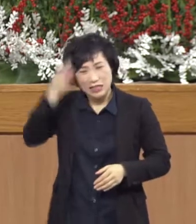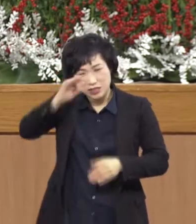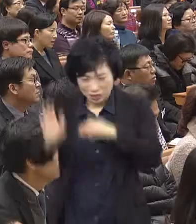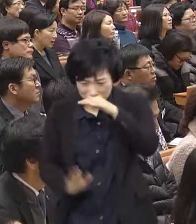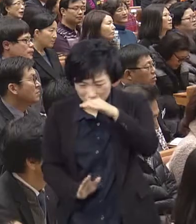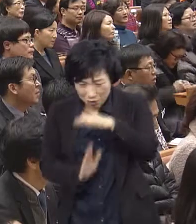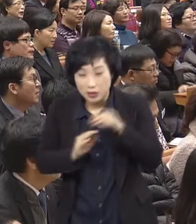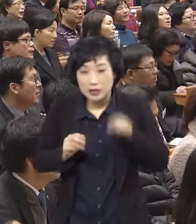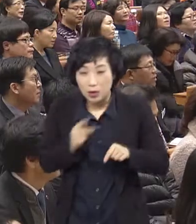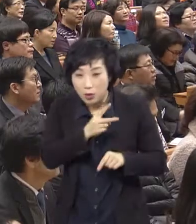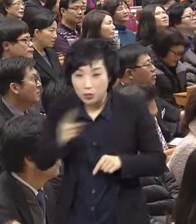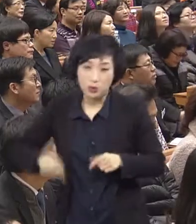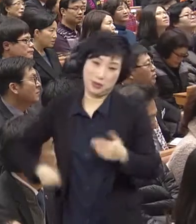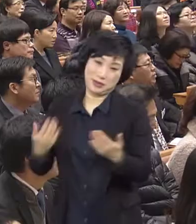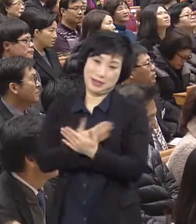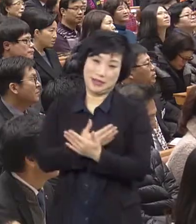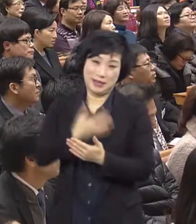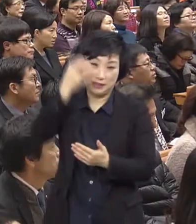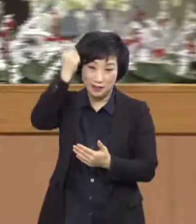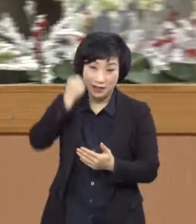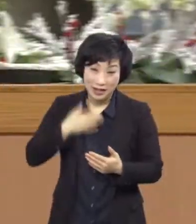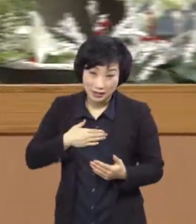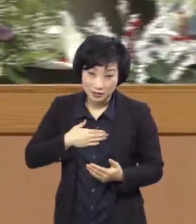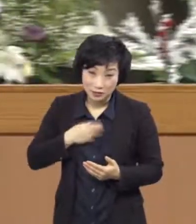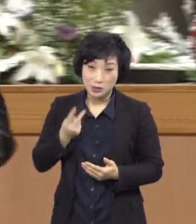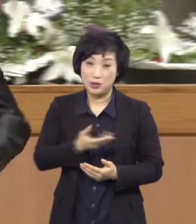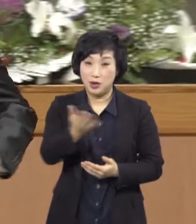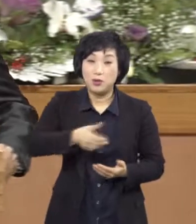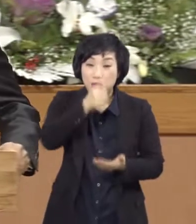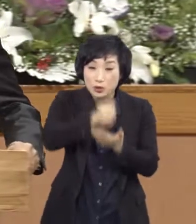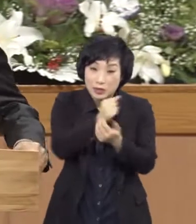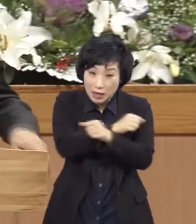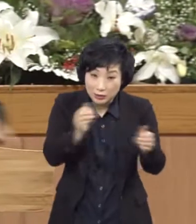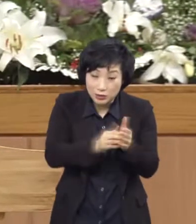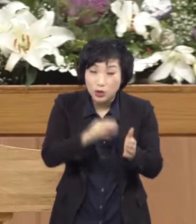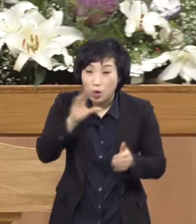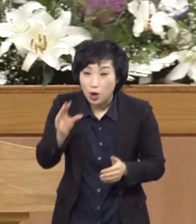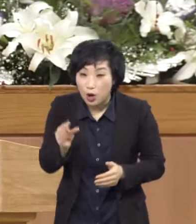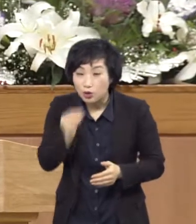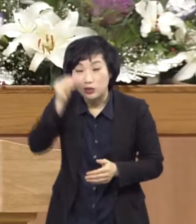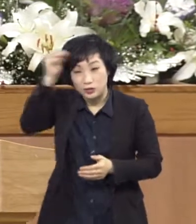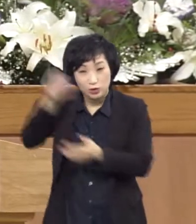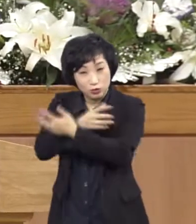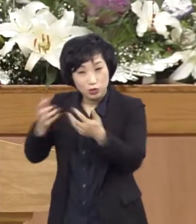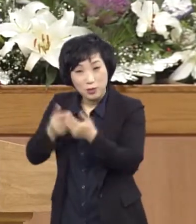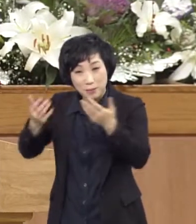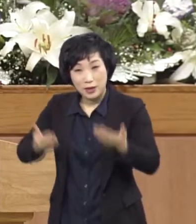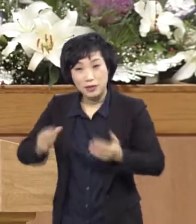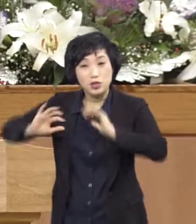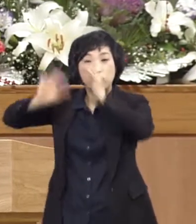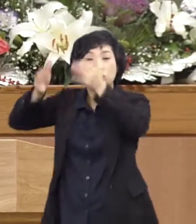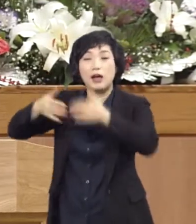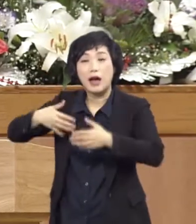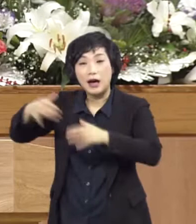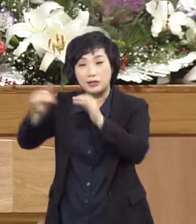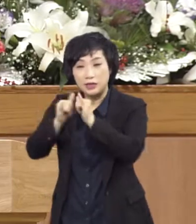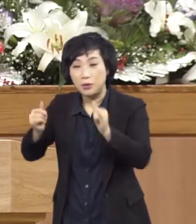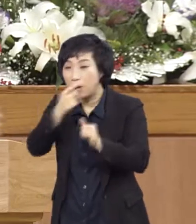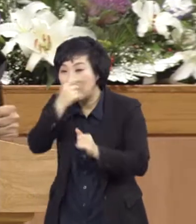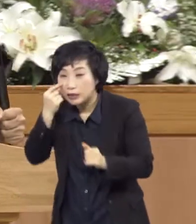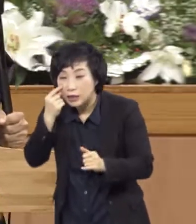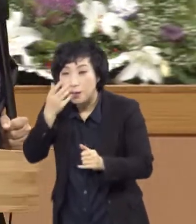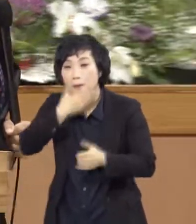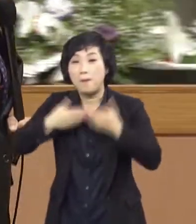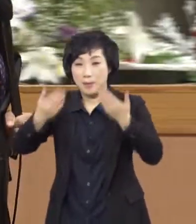회개임을 알아야 합니다. 그리고 제사함 받고 거룩하고 성령 충만하여 천국의 사람으로 확인되는